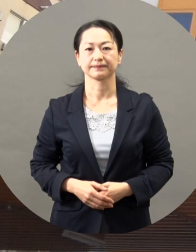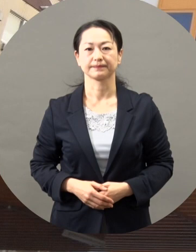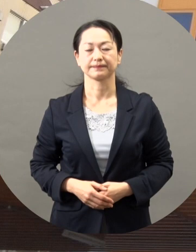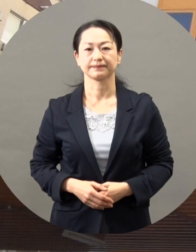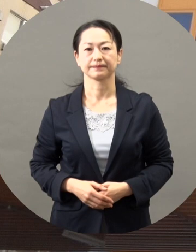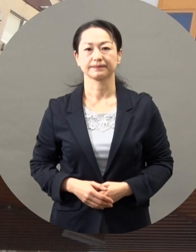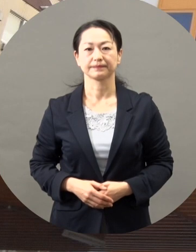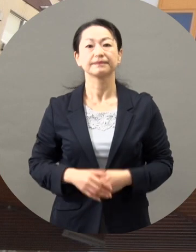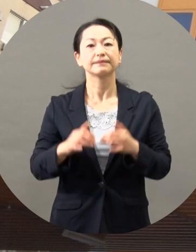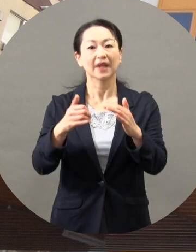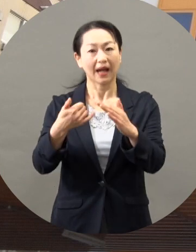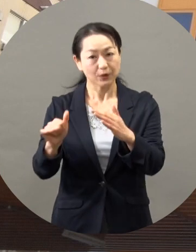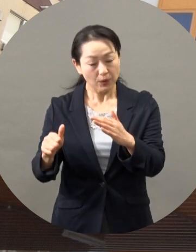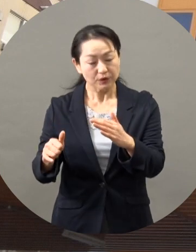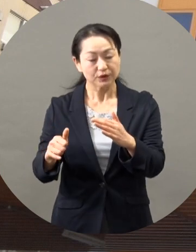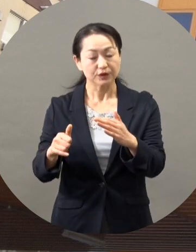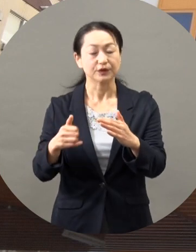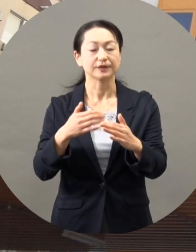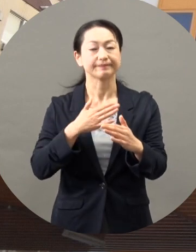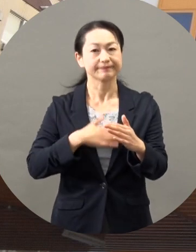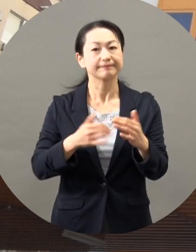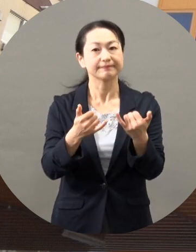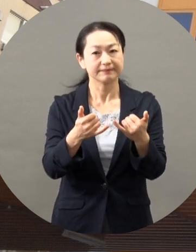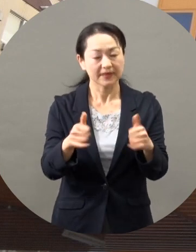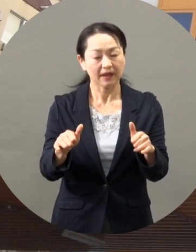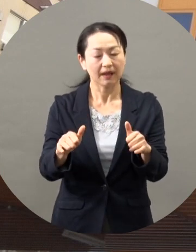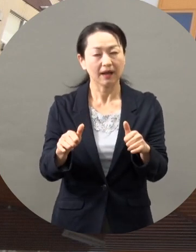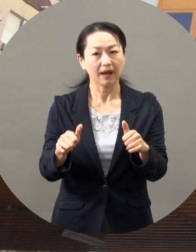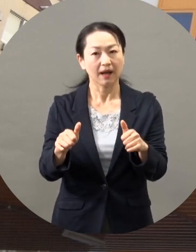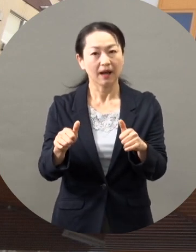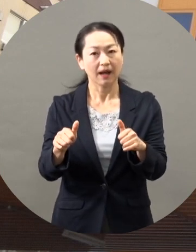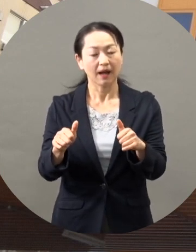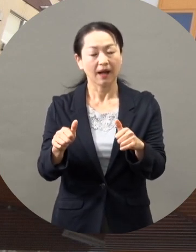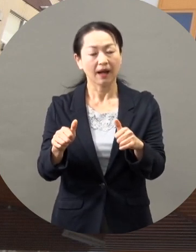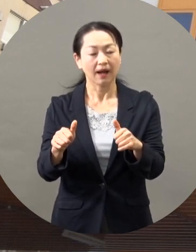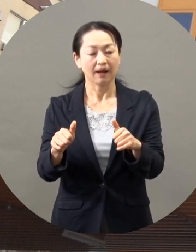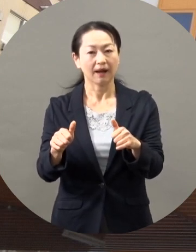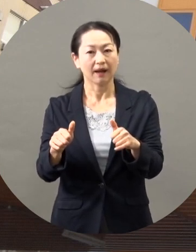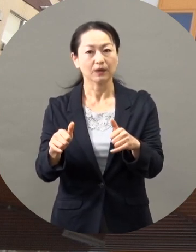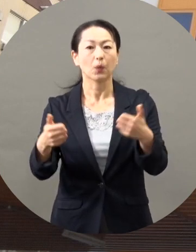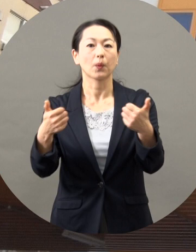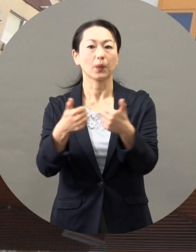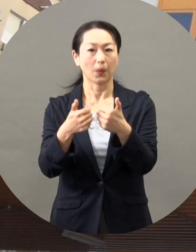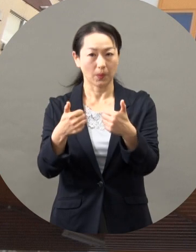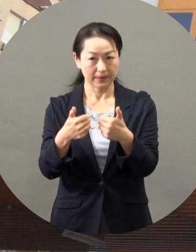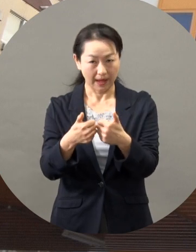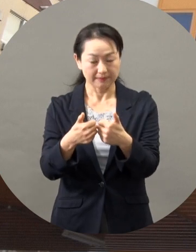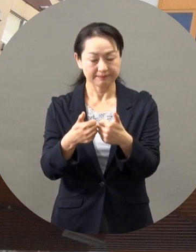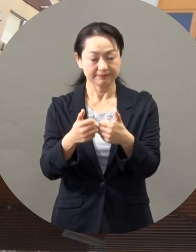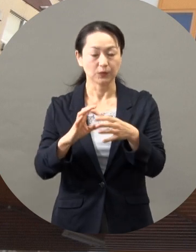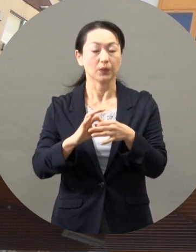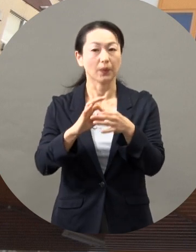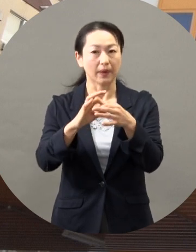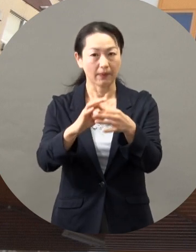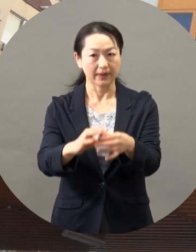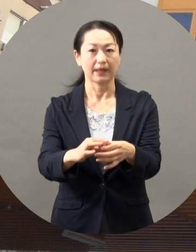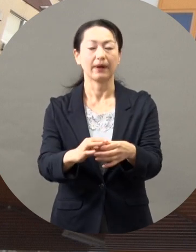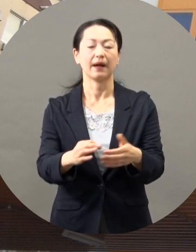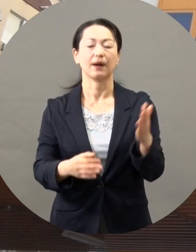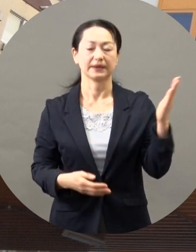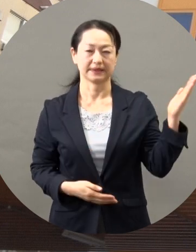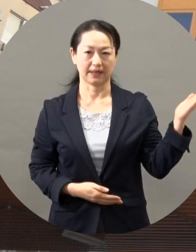ましょうご家族やお知り合いの方など工事能機能障害に関する相談お問い合わせは